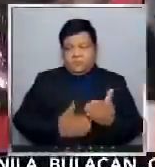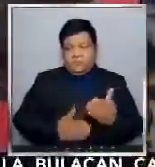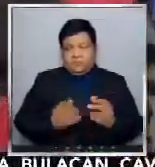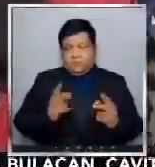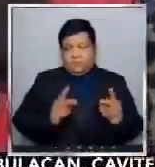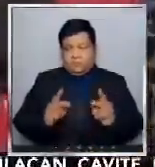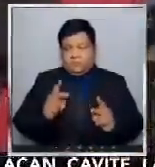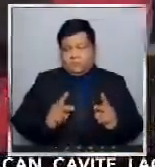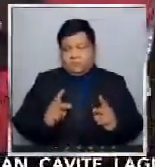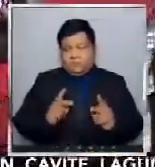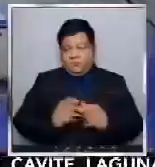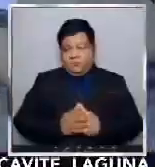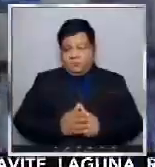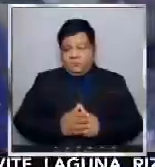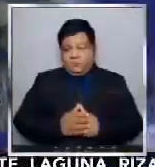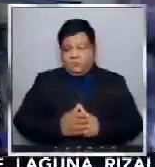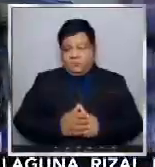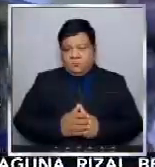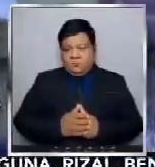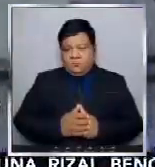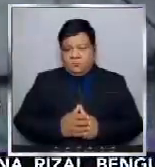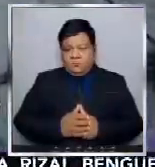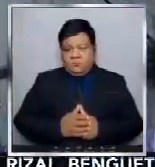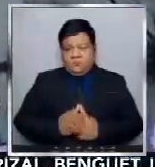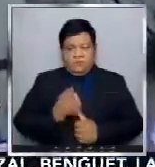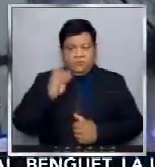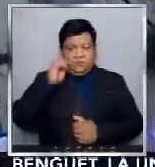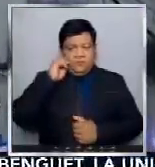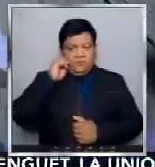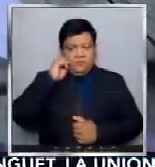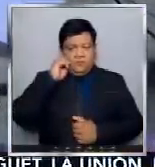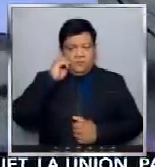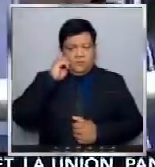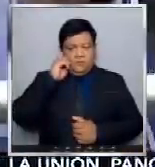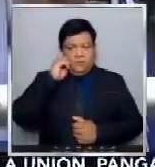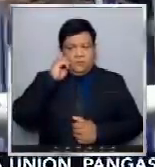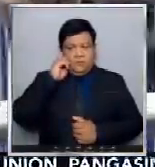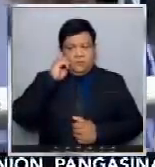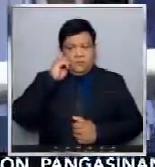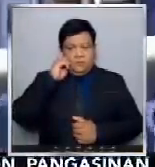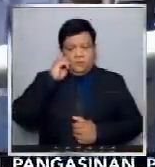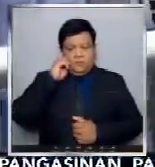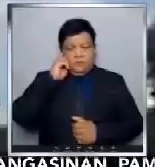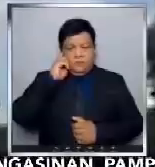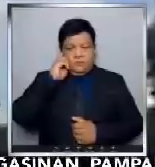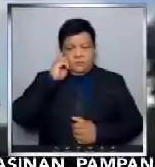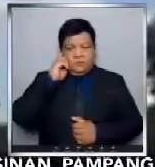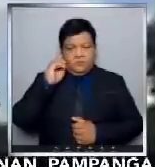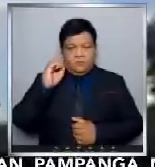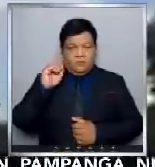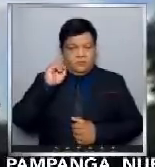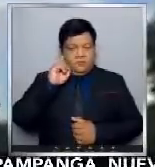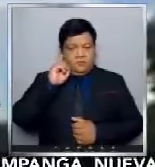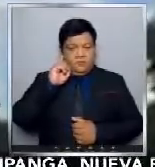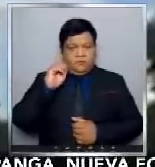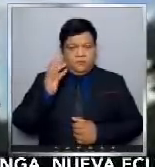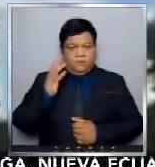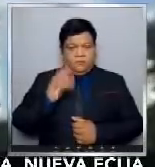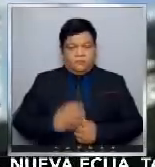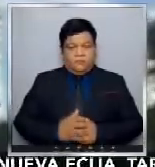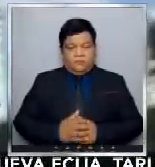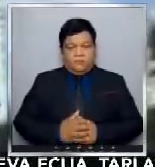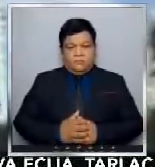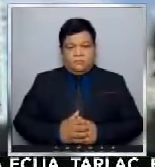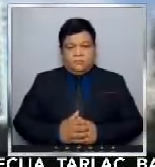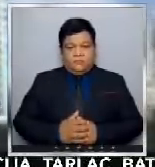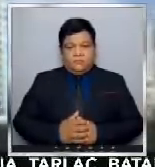Alas 4 ng hapon na magsimula ang pre-program dito sa Moriones sa Linear Park. Nagbigay naman ang Team Isko ng libreng sakay sa hot